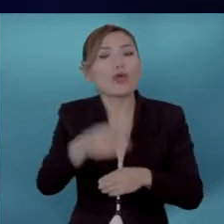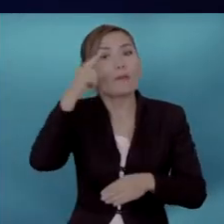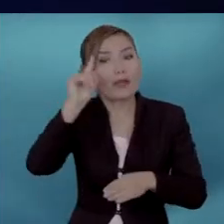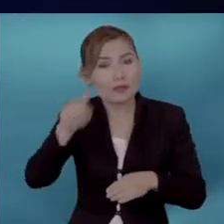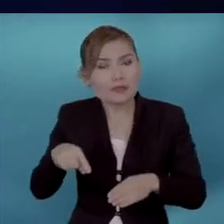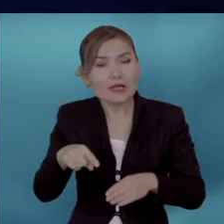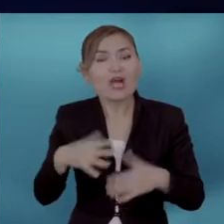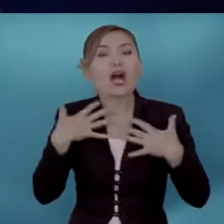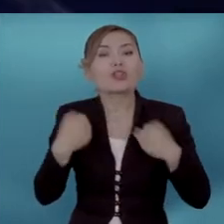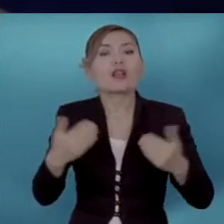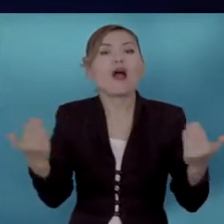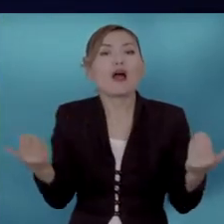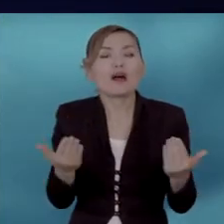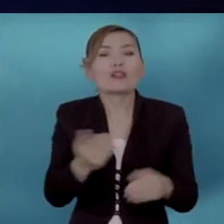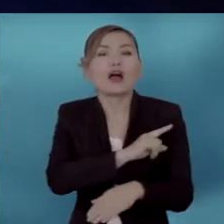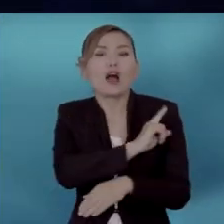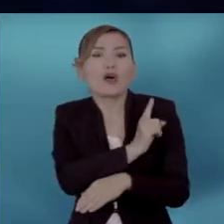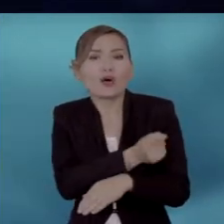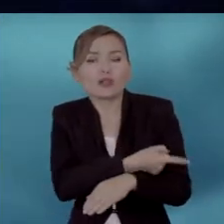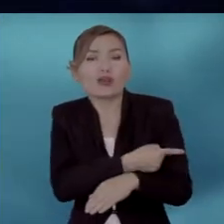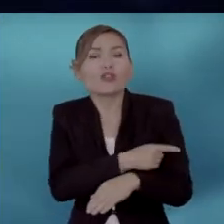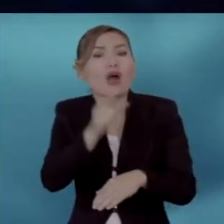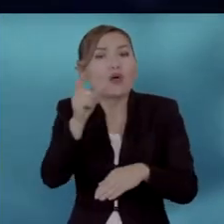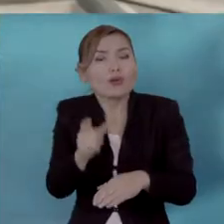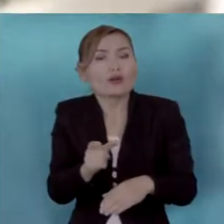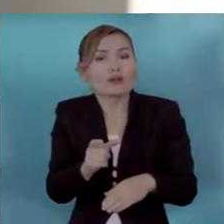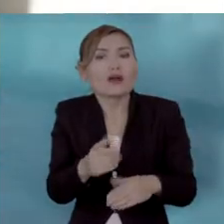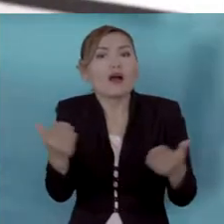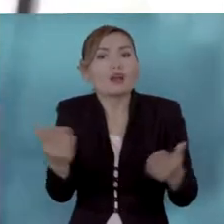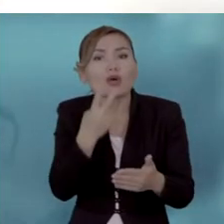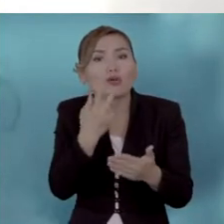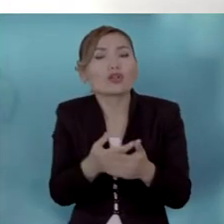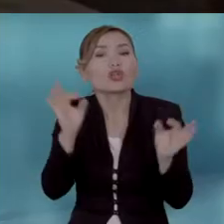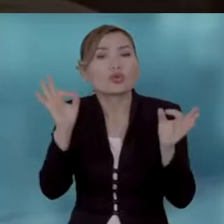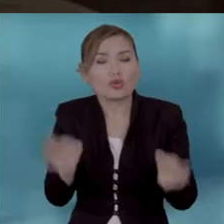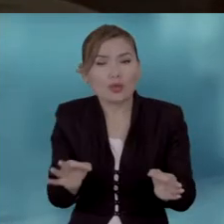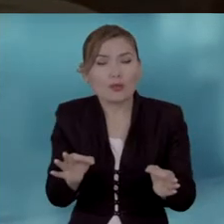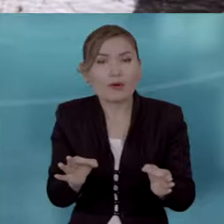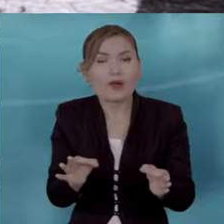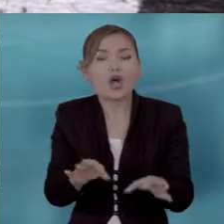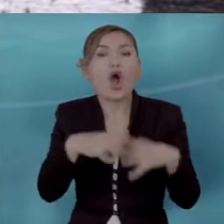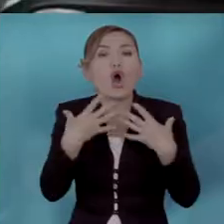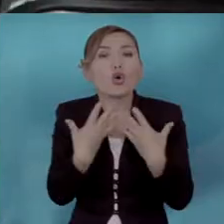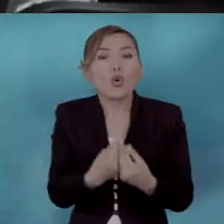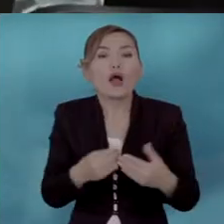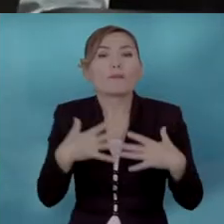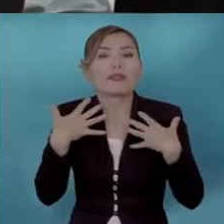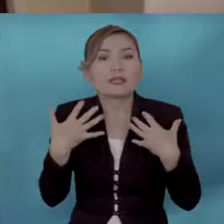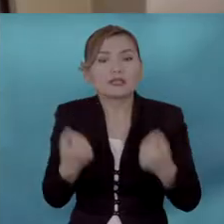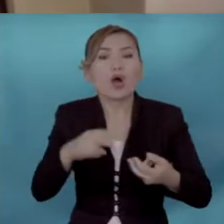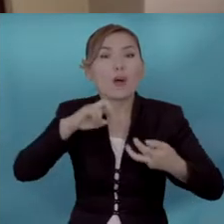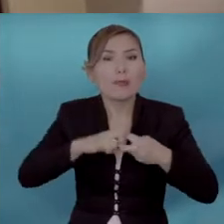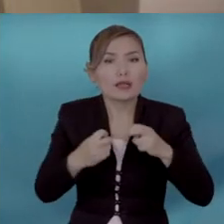бе? Денсаулыққа физиологиялық көрсеткіштерге қарап қана баға беру қаншалықты дұрыс? Қоғам денсаулығы туралы